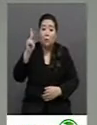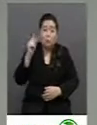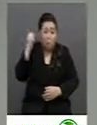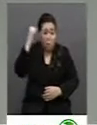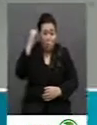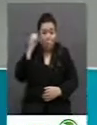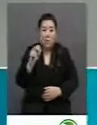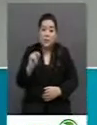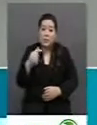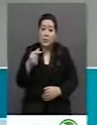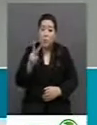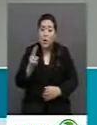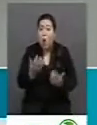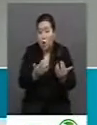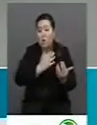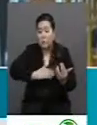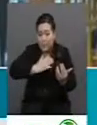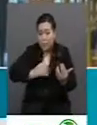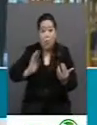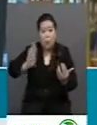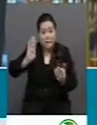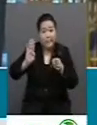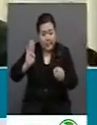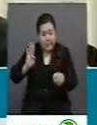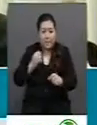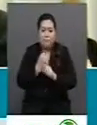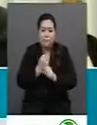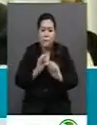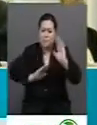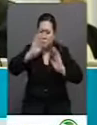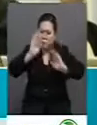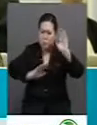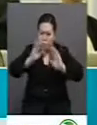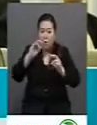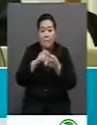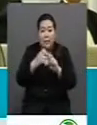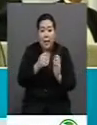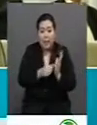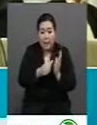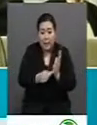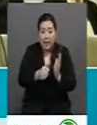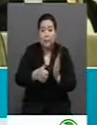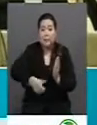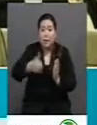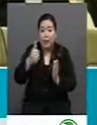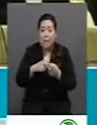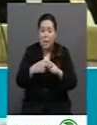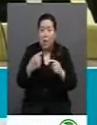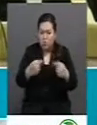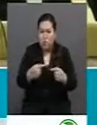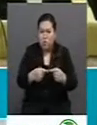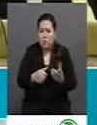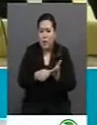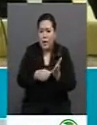มย์ NGV เอาไว้ก่อนจนกว่าทางเบสลินซึ่งเป็นผู้ชนะการประมูลนะคะจะสามารถแก้ไขปมข้อพิพาทที่มีอยู่กับทางกรมศุลกาก